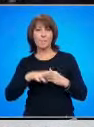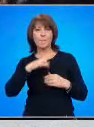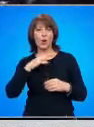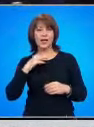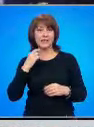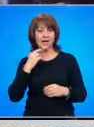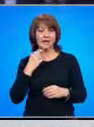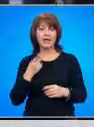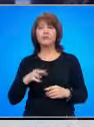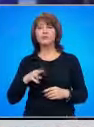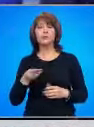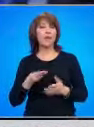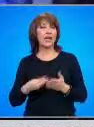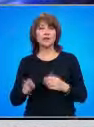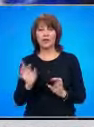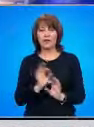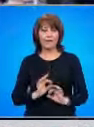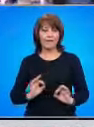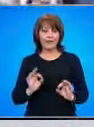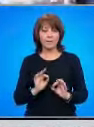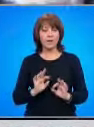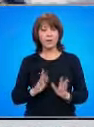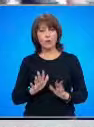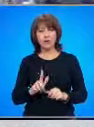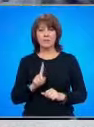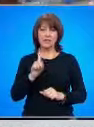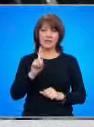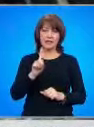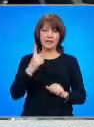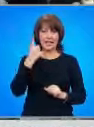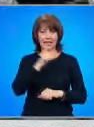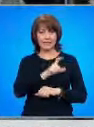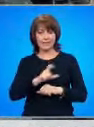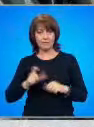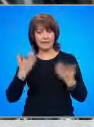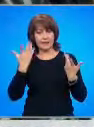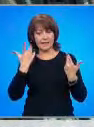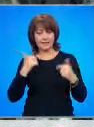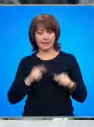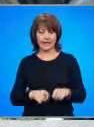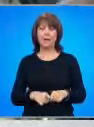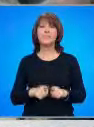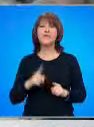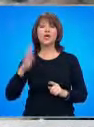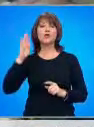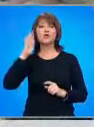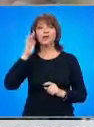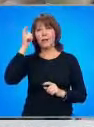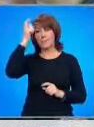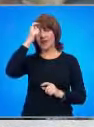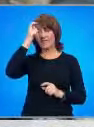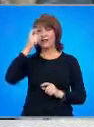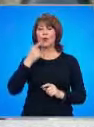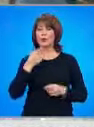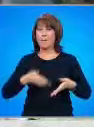изход, освен уволнение. Съвсем скоро ще ги има. Може би седмица до 10 дни, не повече. Вътрешният министър съобщи още, че служителите на МВР, които